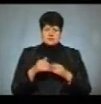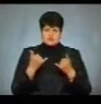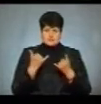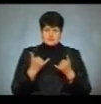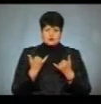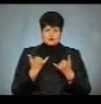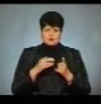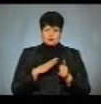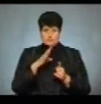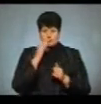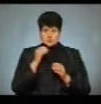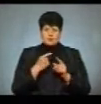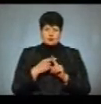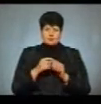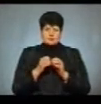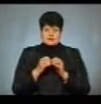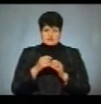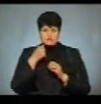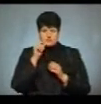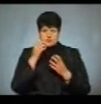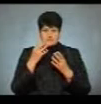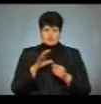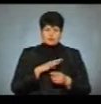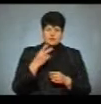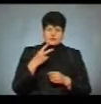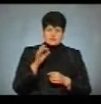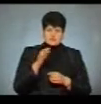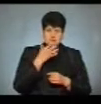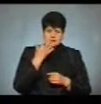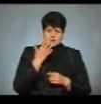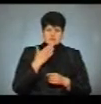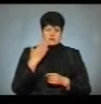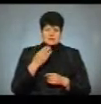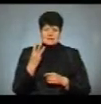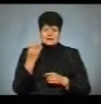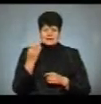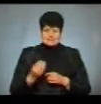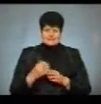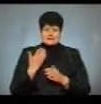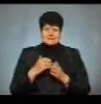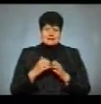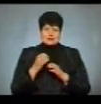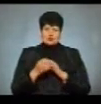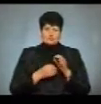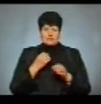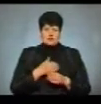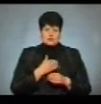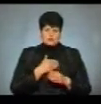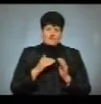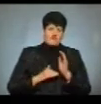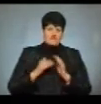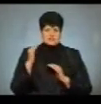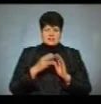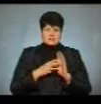температура, сьогодні було вночі плюс 10, вчора в день було 20 градусів тепла. За останні три дні середньодобова температура набагато вища,